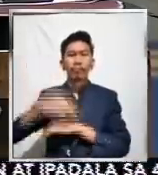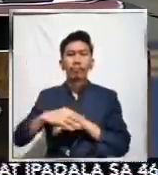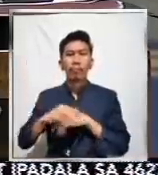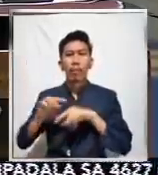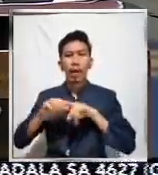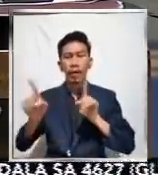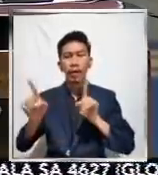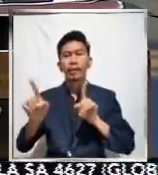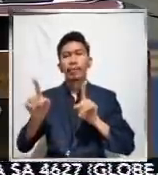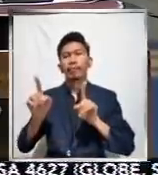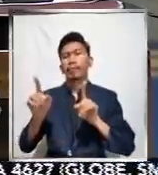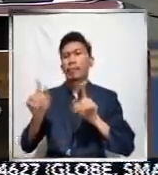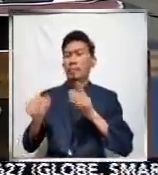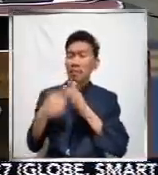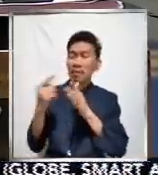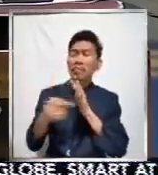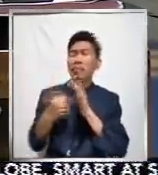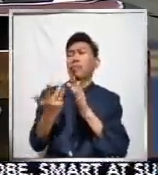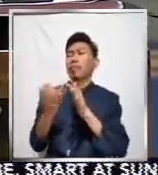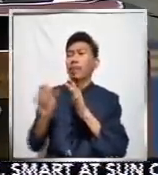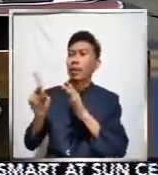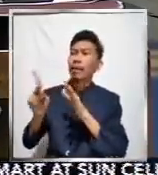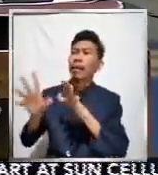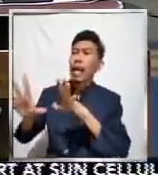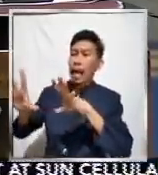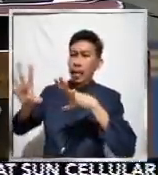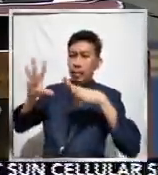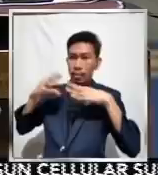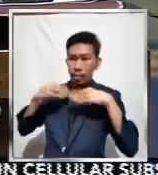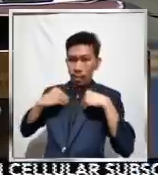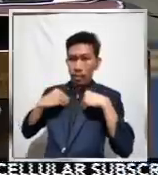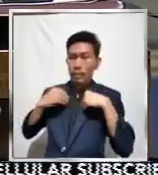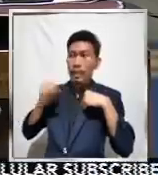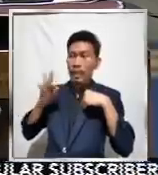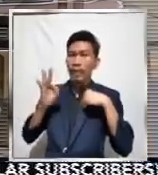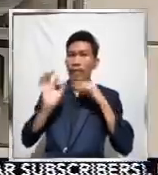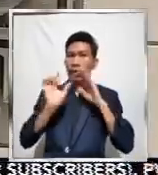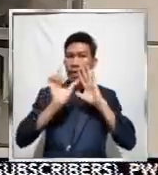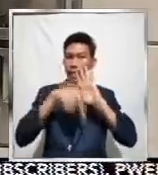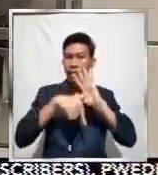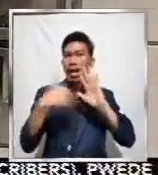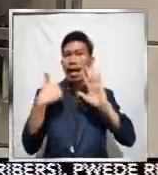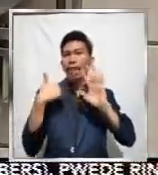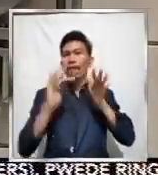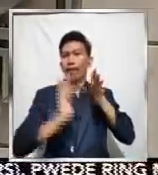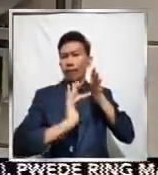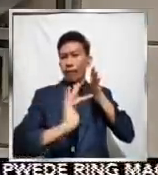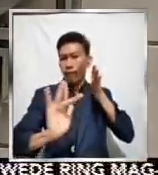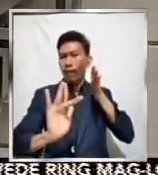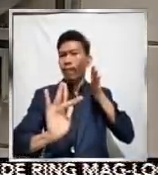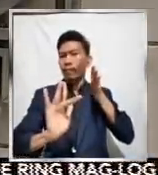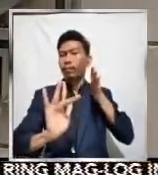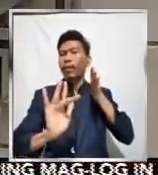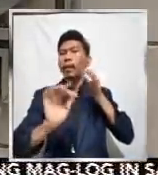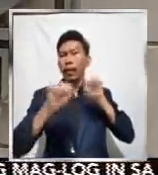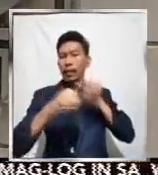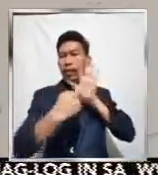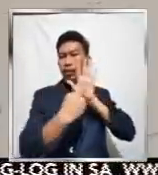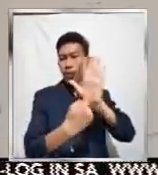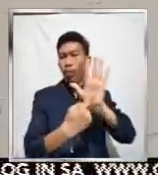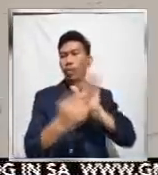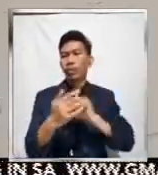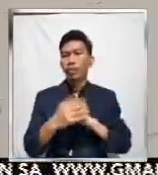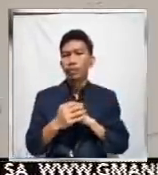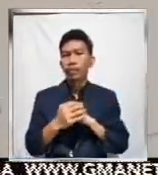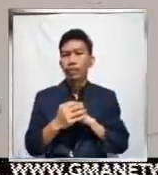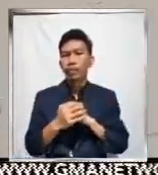chance na magkabakante ng spots, please air the telecast order. Sa mahigit 6 million pesos na refund,